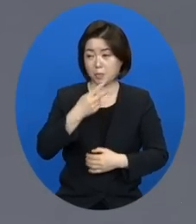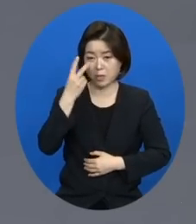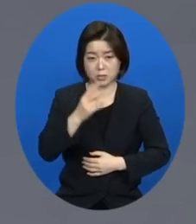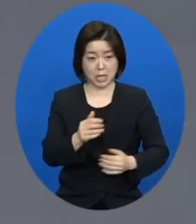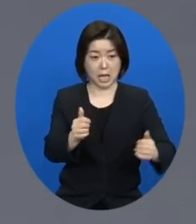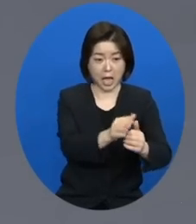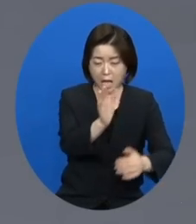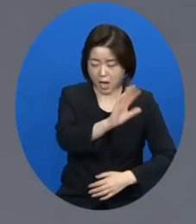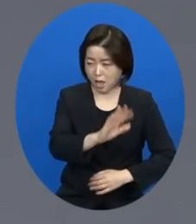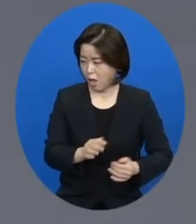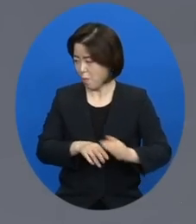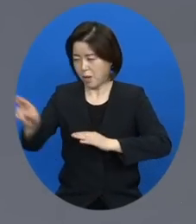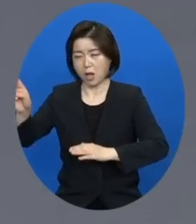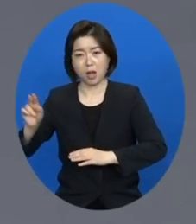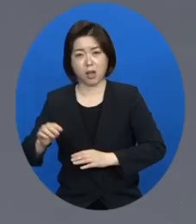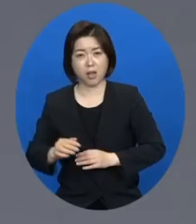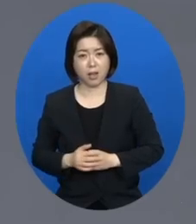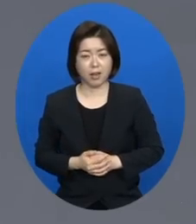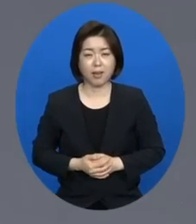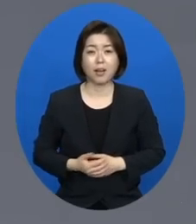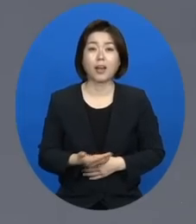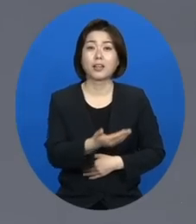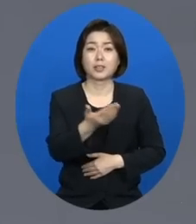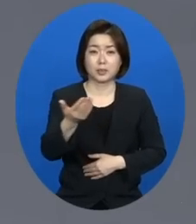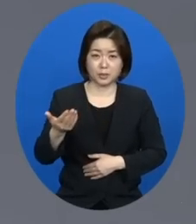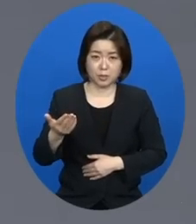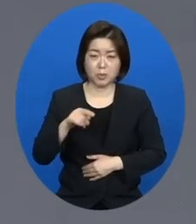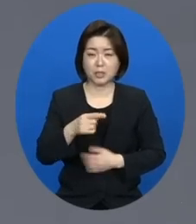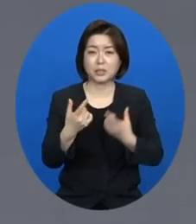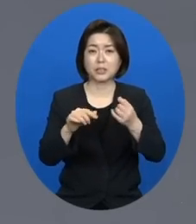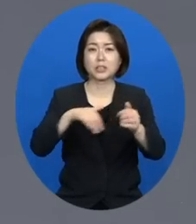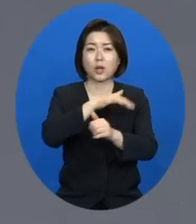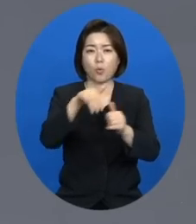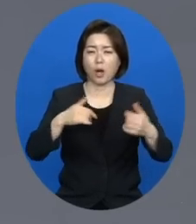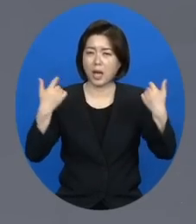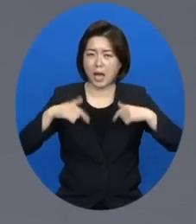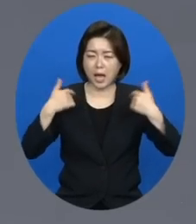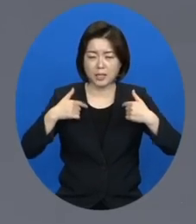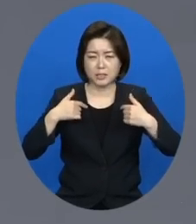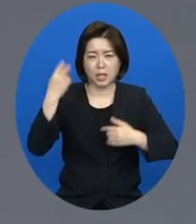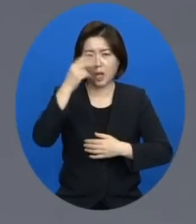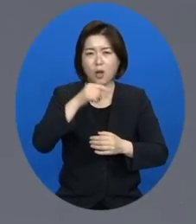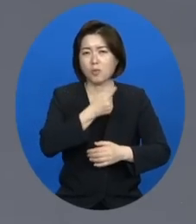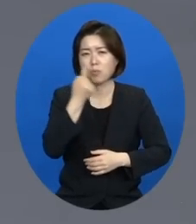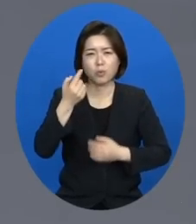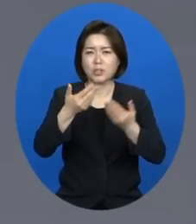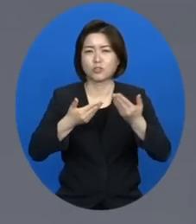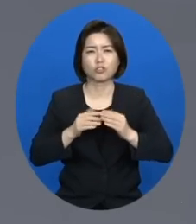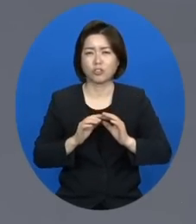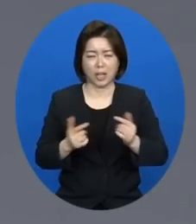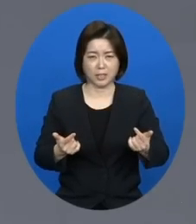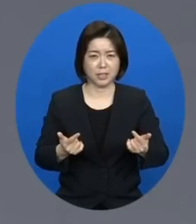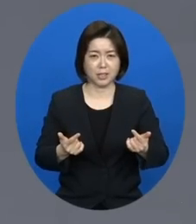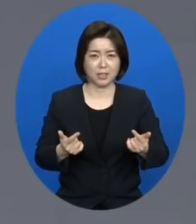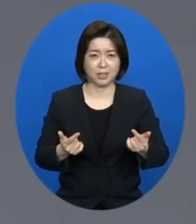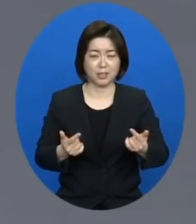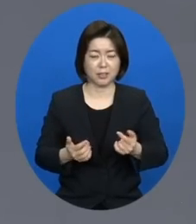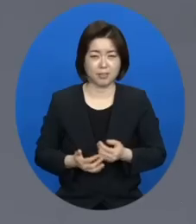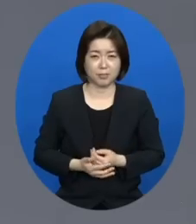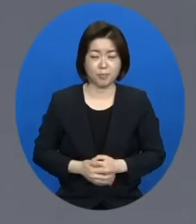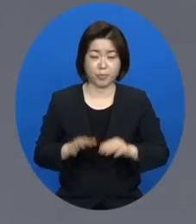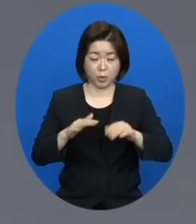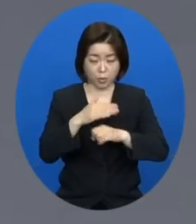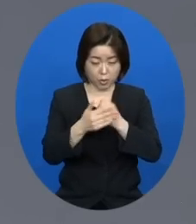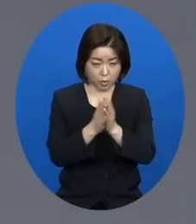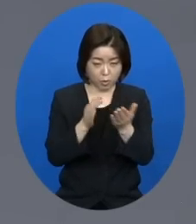아니하니라 아예 피해버리는 겁니다. 근데 여러분, 그런 환경이 항상 보장되지는 않습니다. 오늘